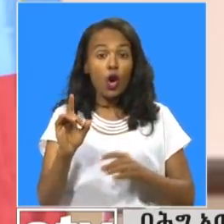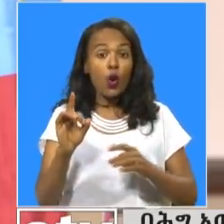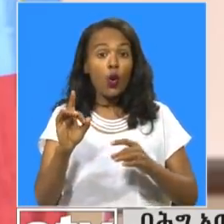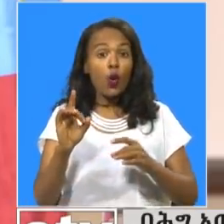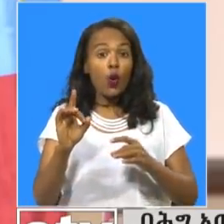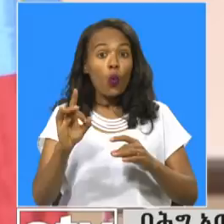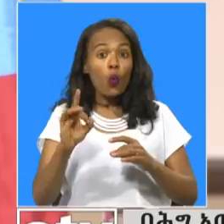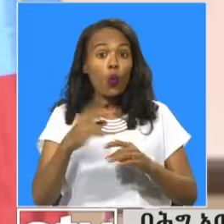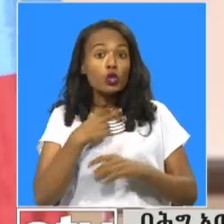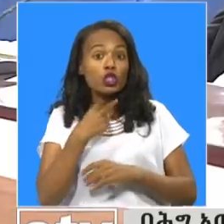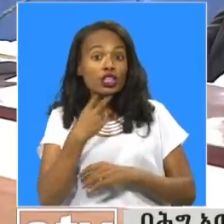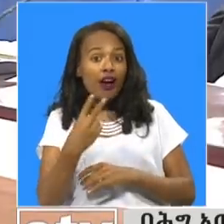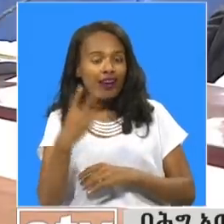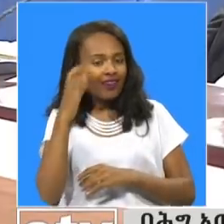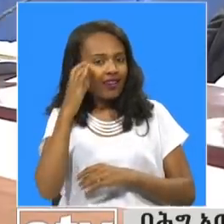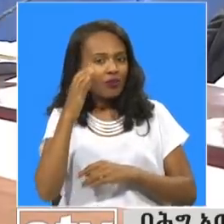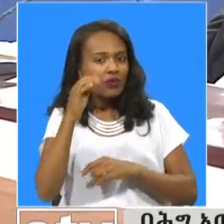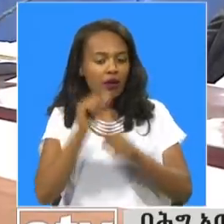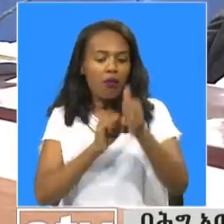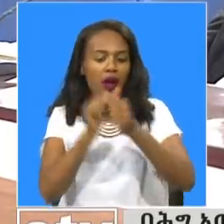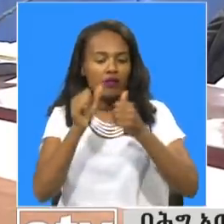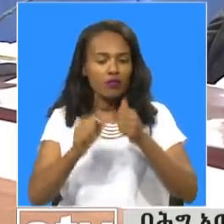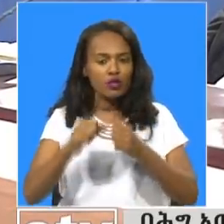ኮሽታን እያደመጠ ማለፍ የሚችል መንግስት ነው።